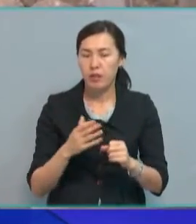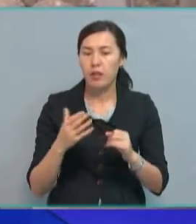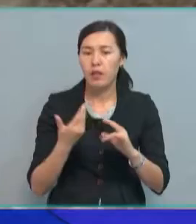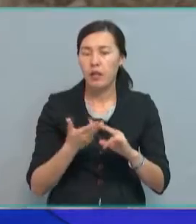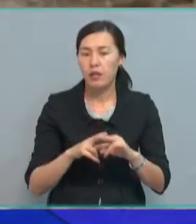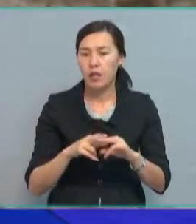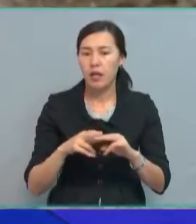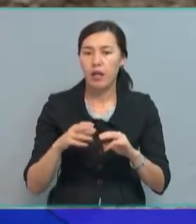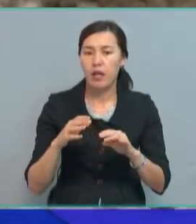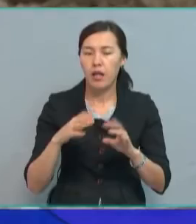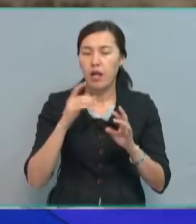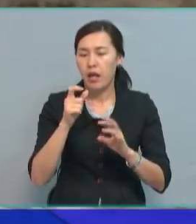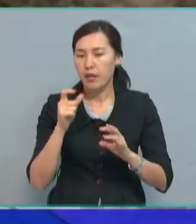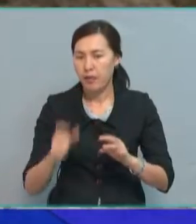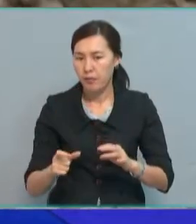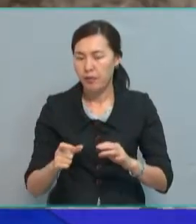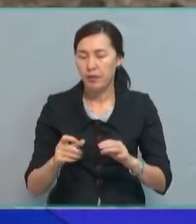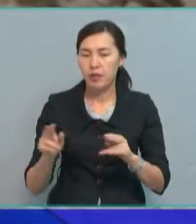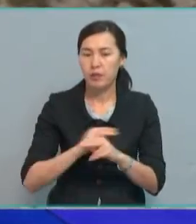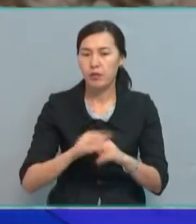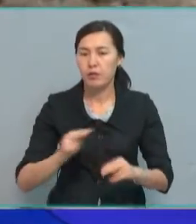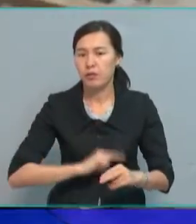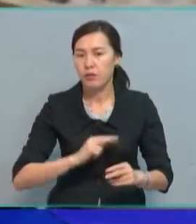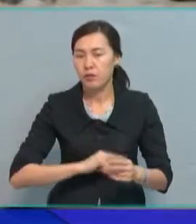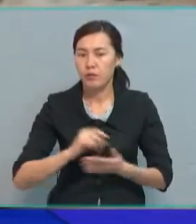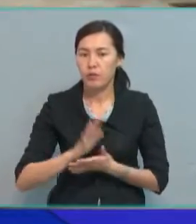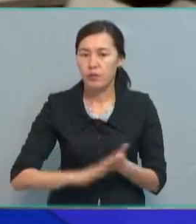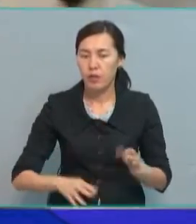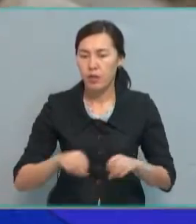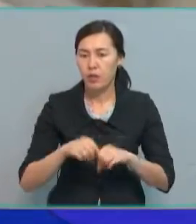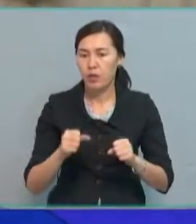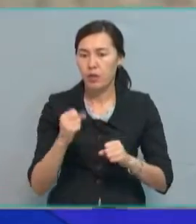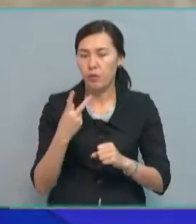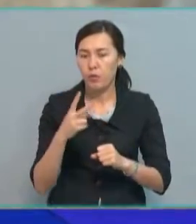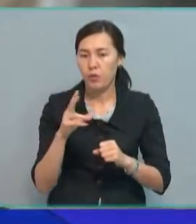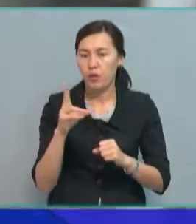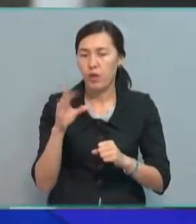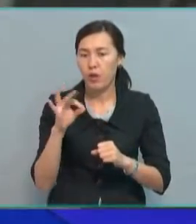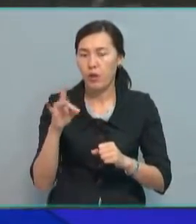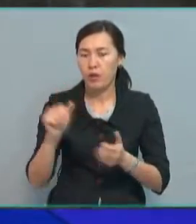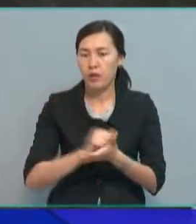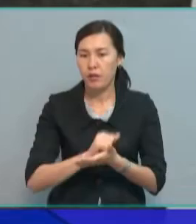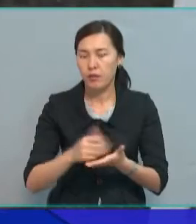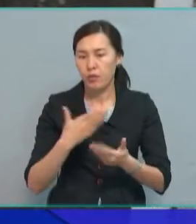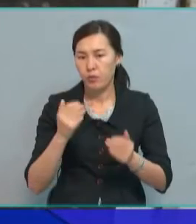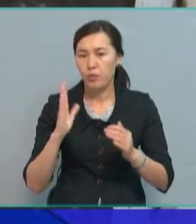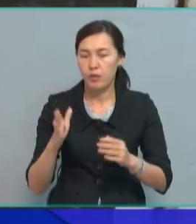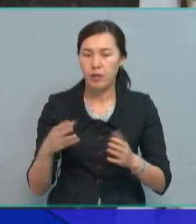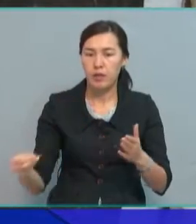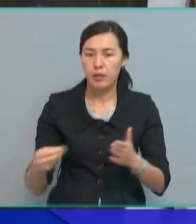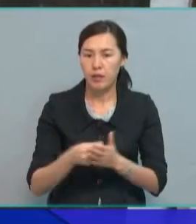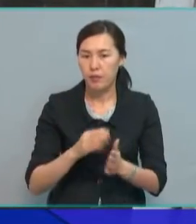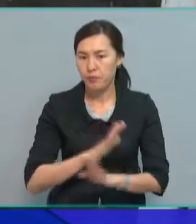үйлер жоқ. Зардап шеккен тұрғын үйлерге тек жөндеу жұмыстары жүргізіледі. Ал құлаған 12 қора қопсының құжаты болмағандықтан